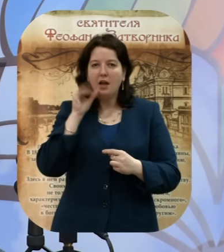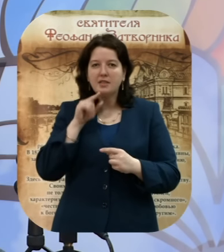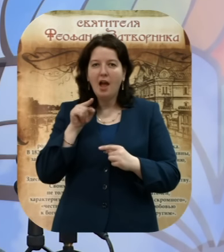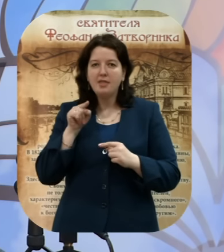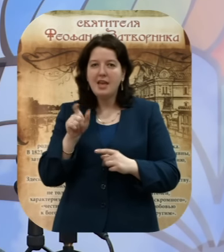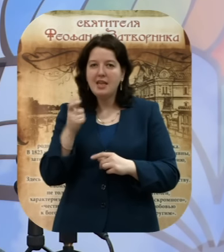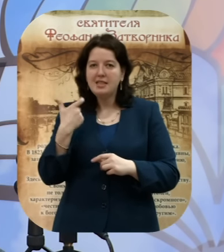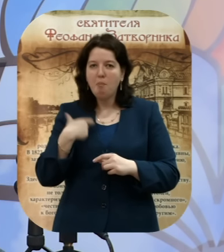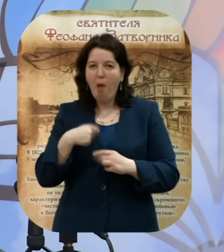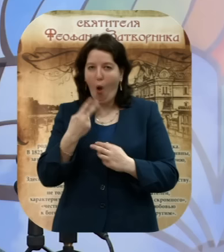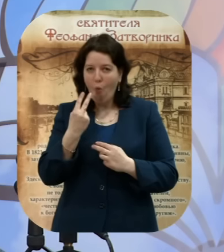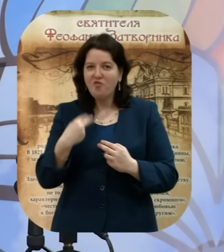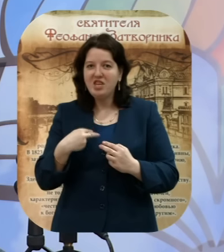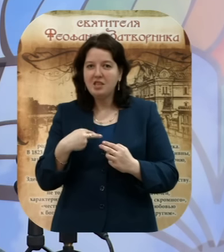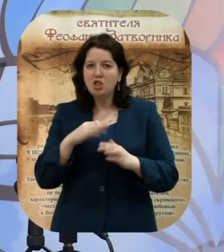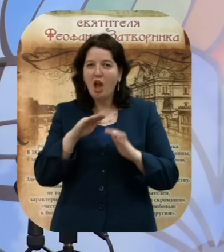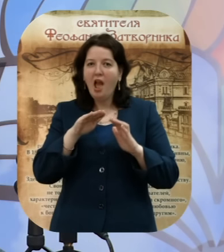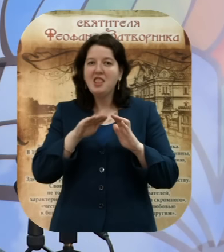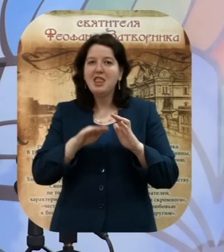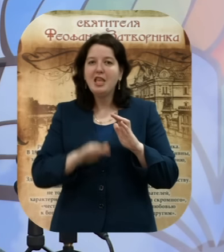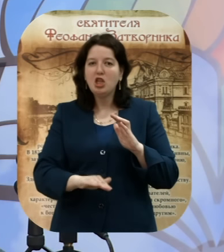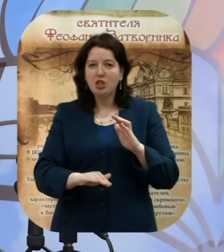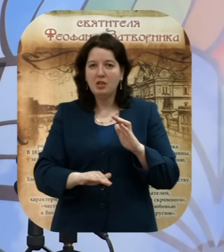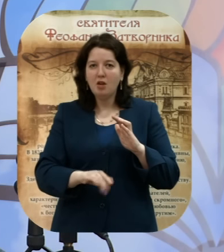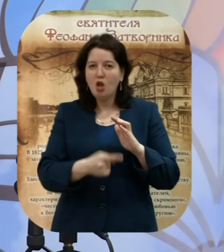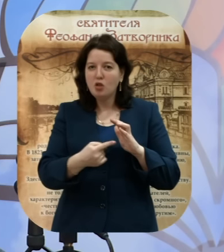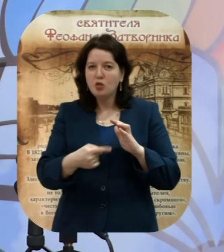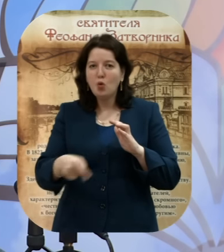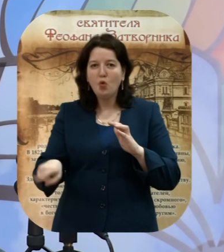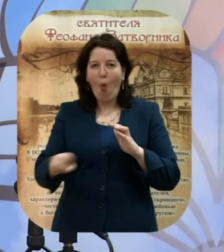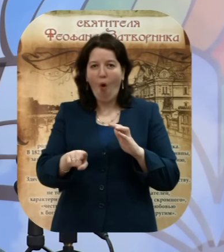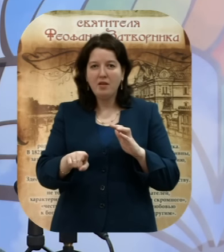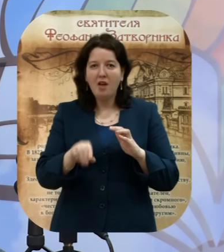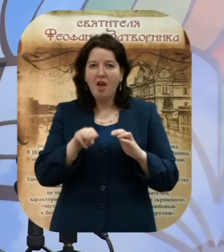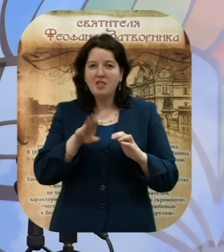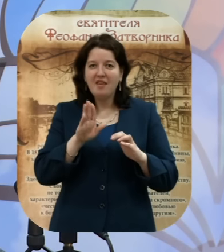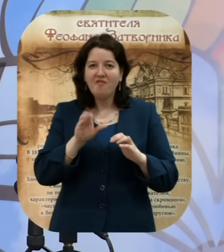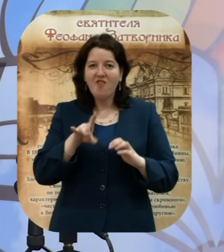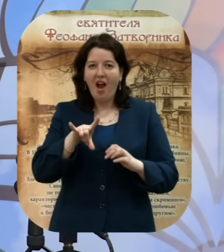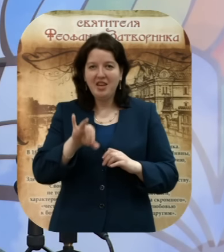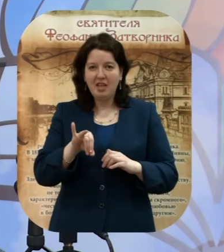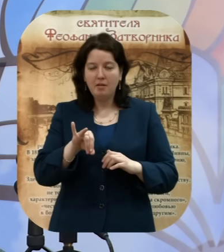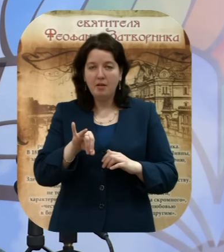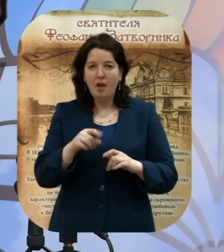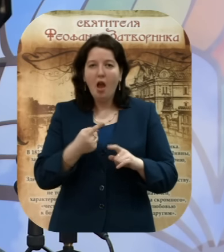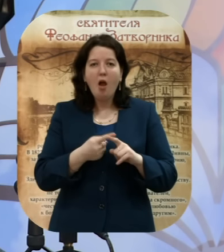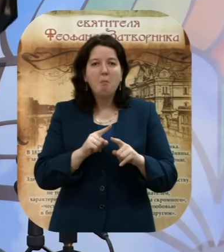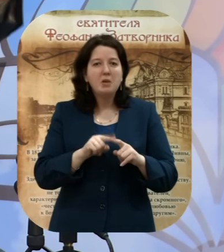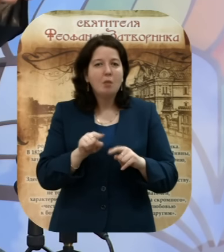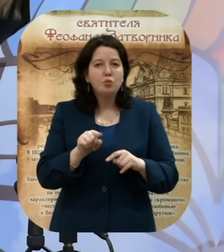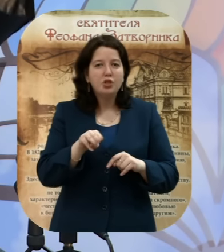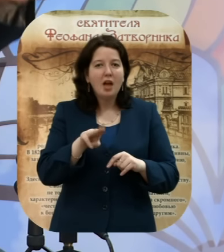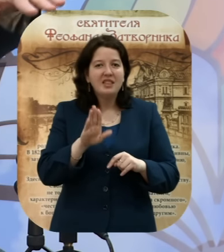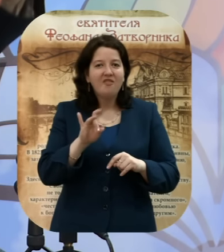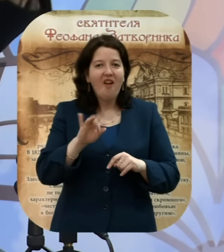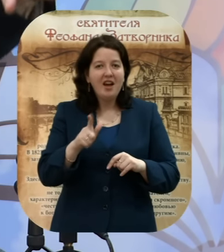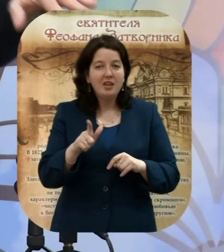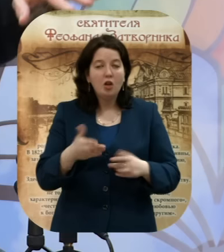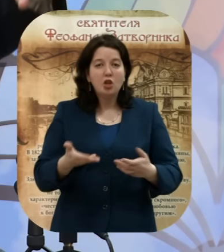себя увидишь ниже всякой твари. Ибо тварь живет по естественным, присущим